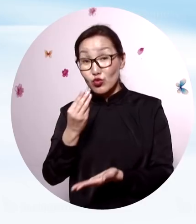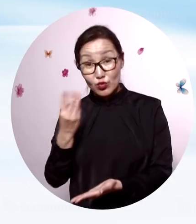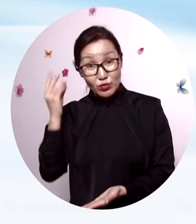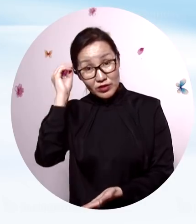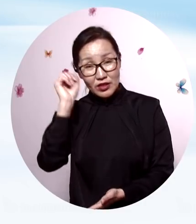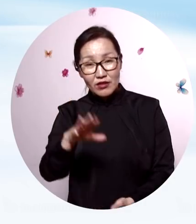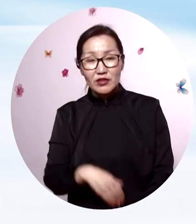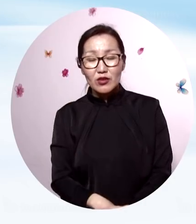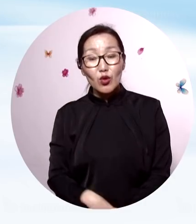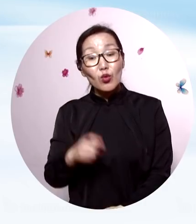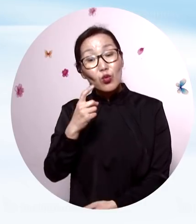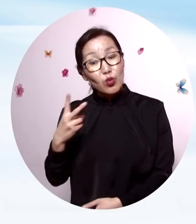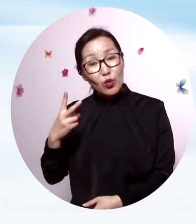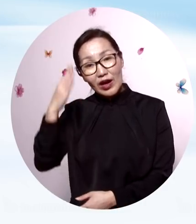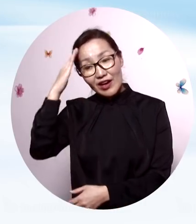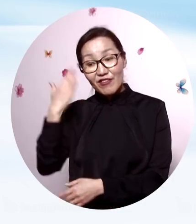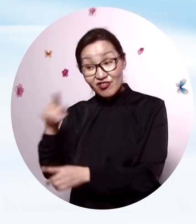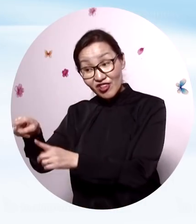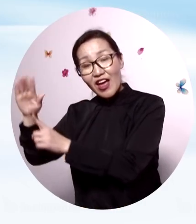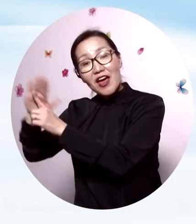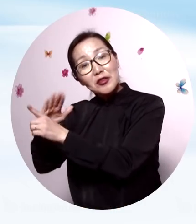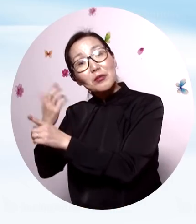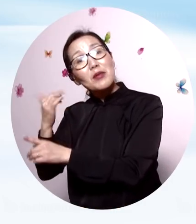ихэ хайрладаг байсан уу?